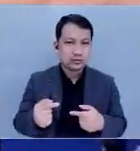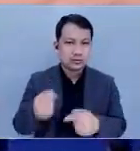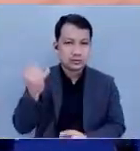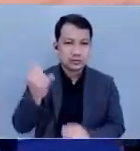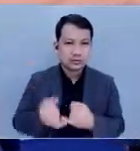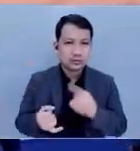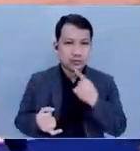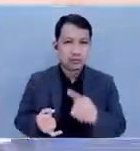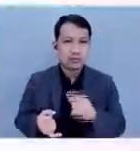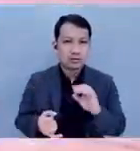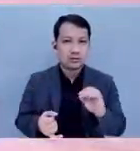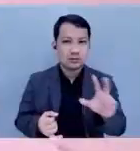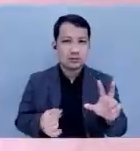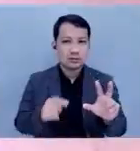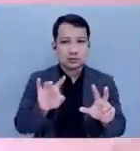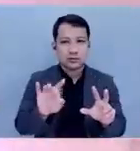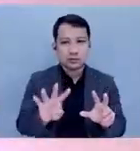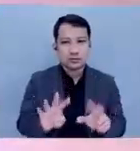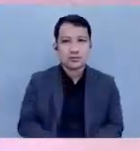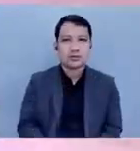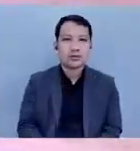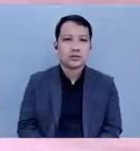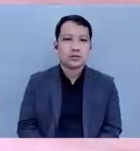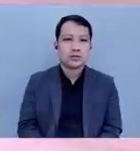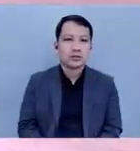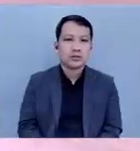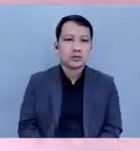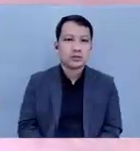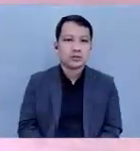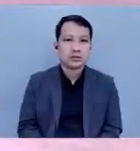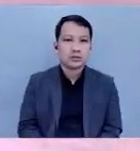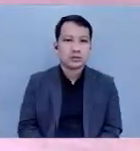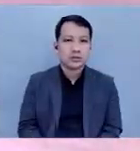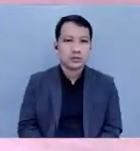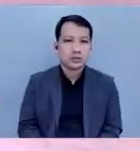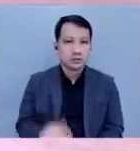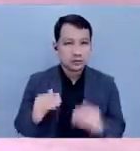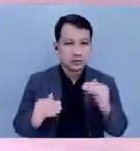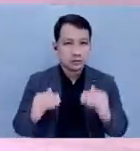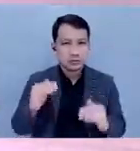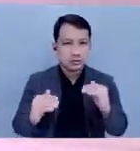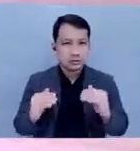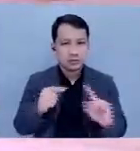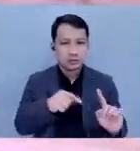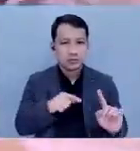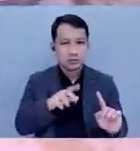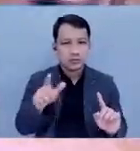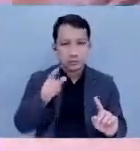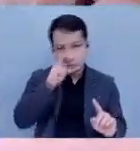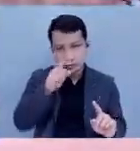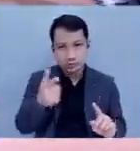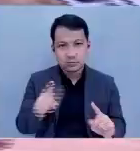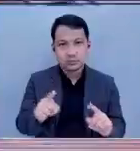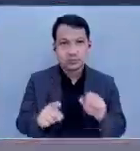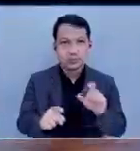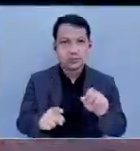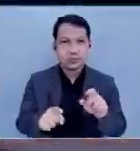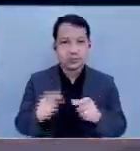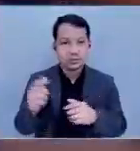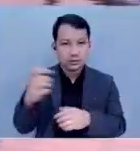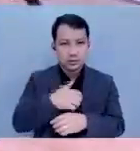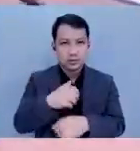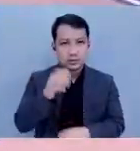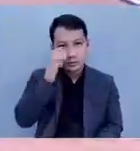na 103-84. Balanse ang naging scoring ng koponan sa pangunguna ng 21 points at 11 rebounds ni Chris